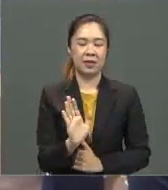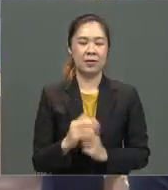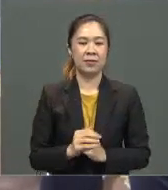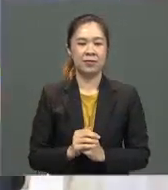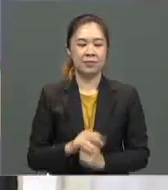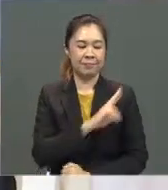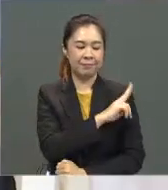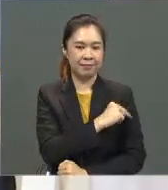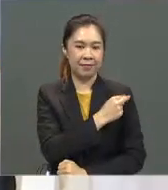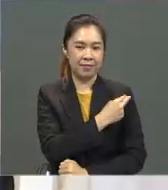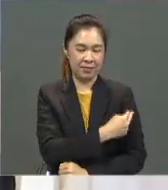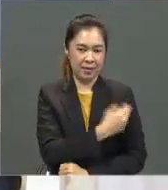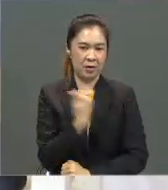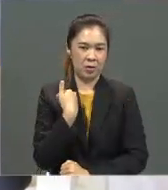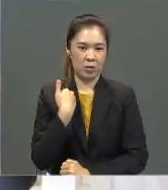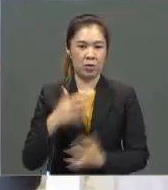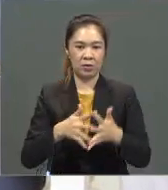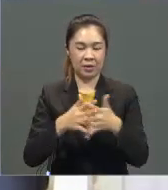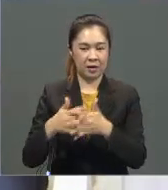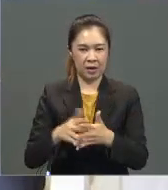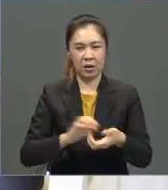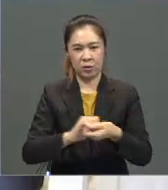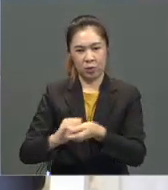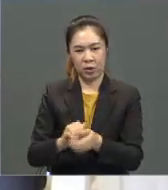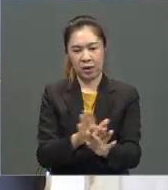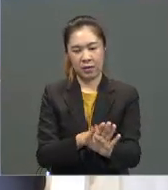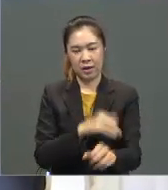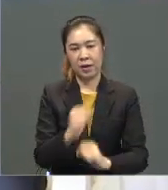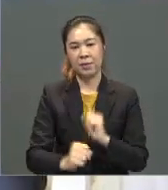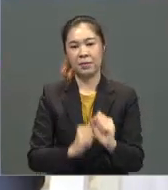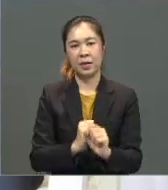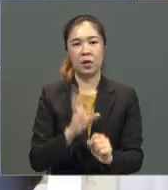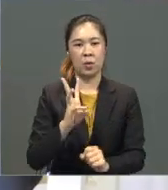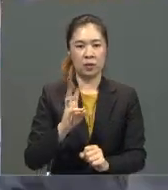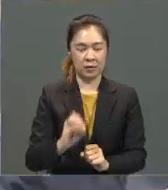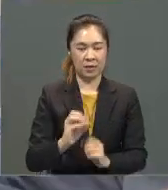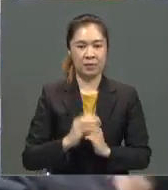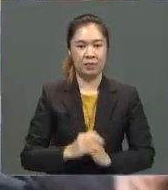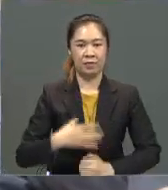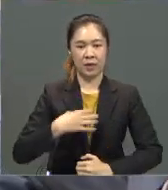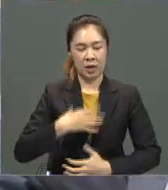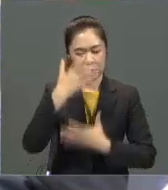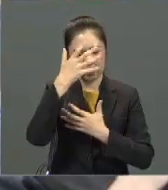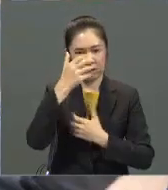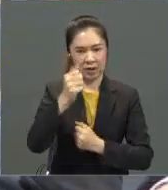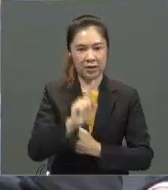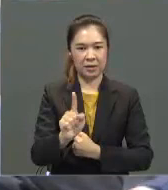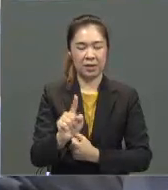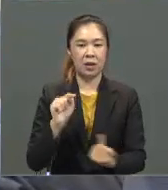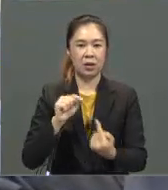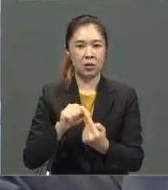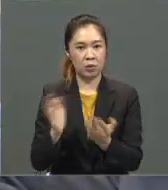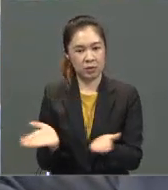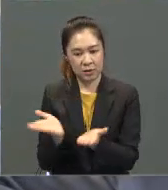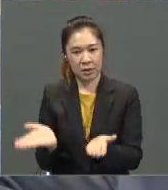ช่นหน่วยแพทย์ทหารบกของสหรัฐที่มีความร่วมมือมายาวนานกว่า60ปีพร้อมกับบอกสิ่งที่สหรัฐให้ความสนใจอีกเรื่องก็คือการ